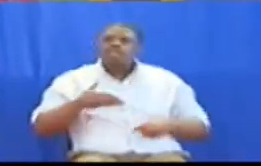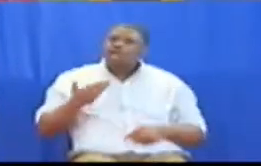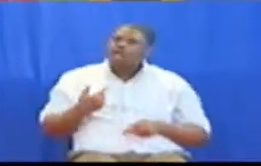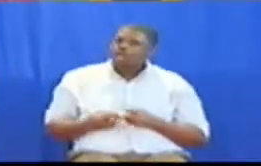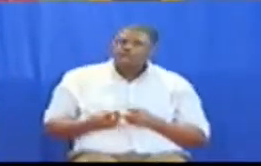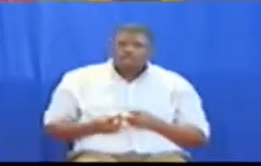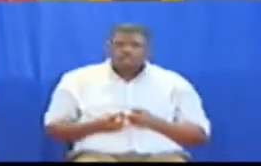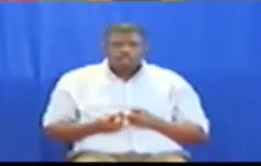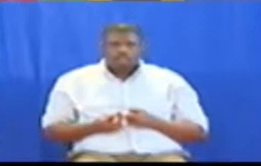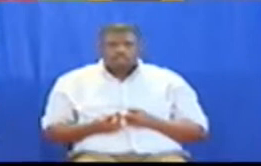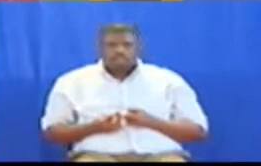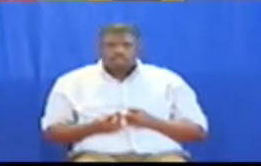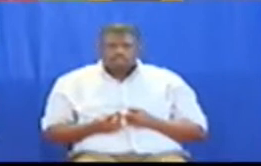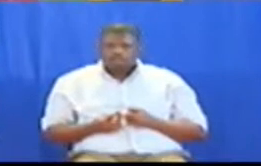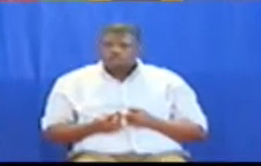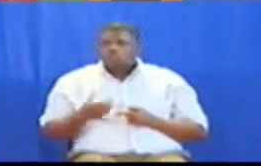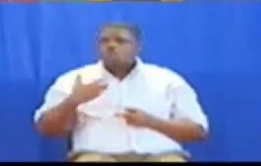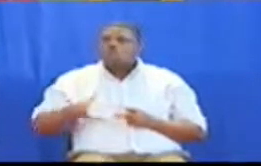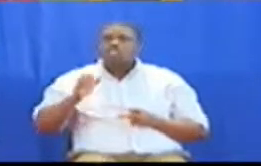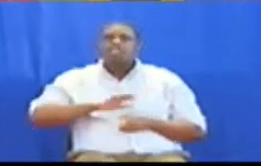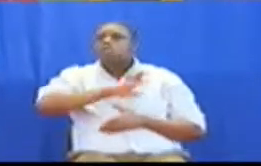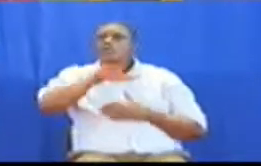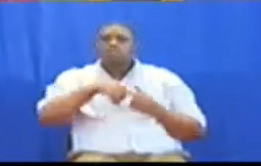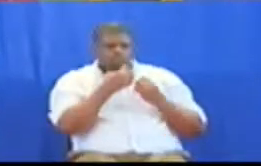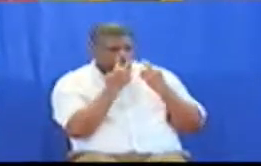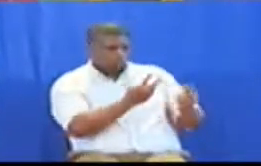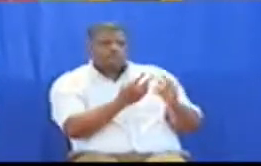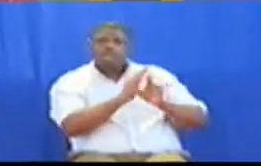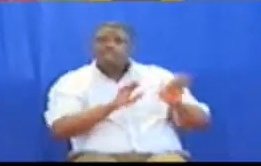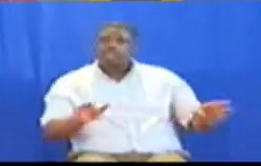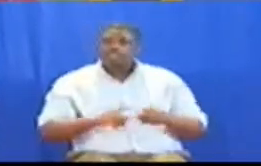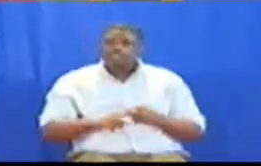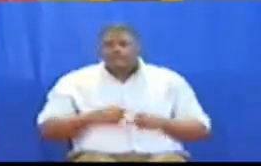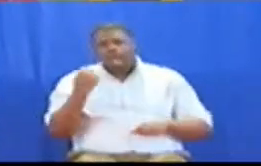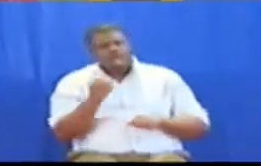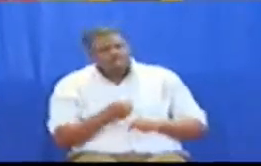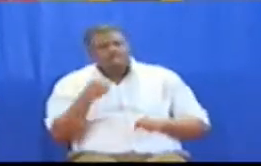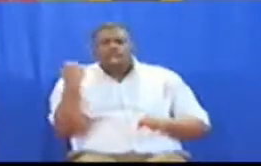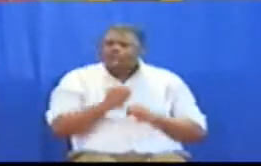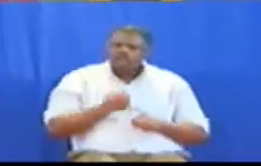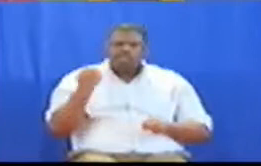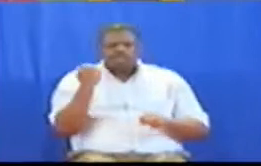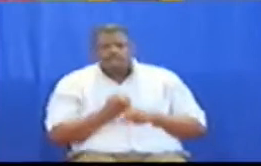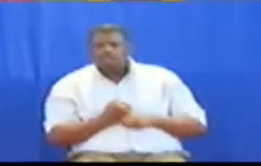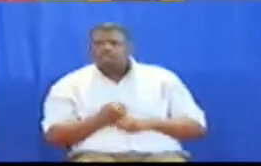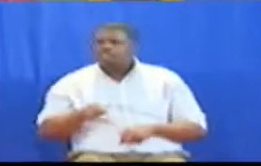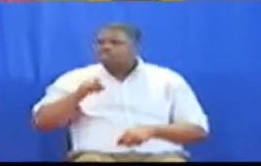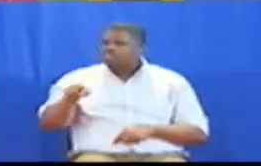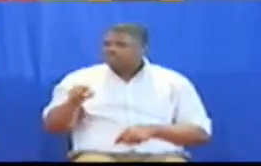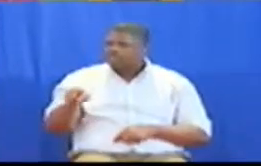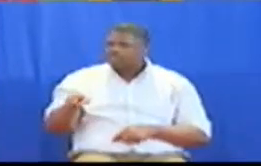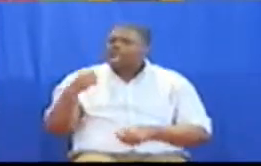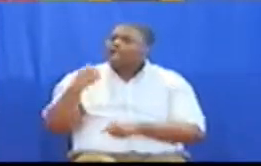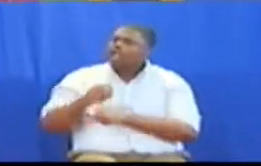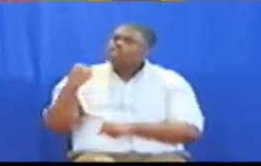umeongoza vizuri. Mawaziri wote tumewaona jinsi ambavyo wamechapa kazi, kwa sababu wewe umekuwa mchapa